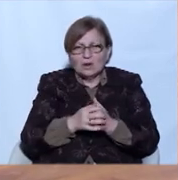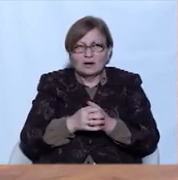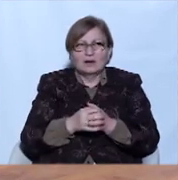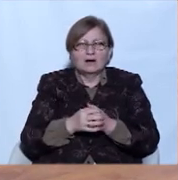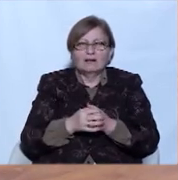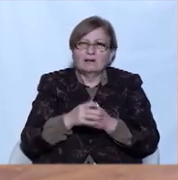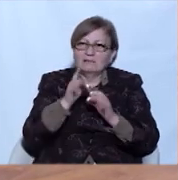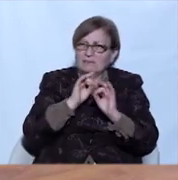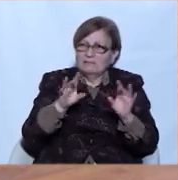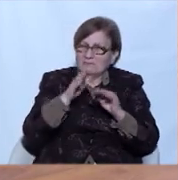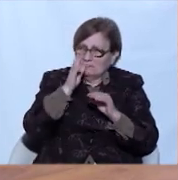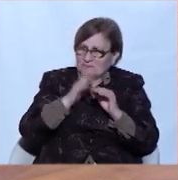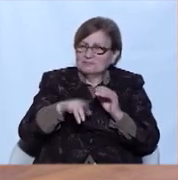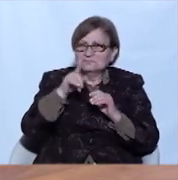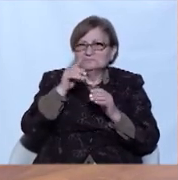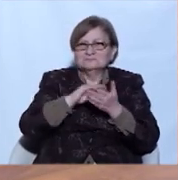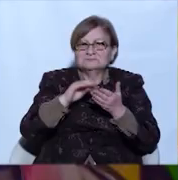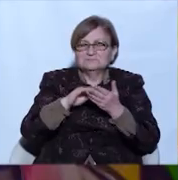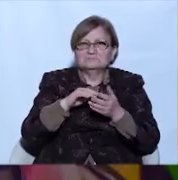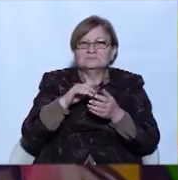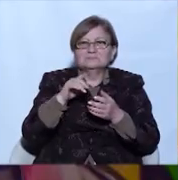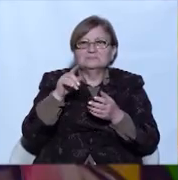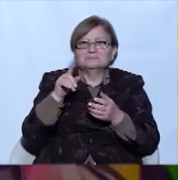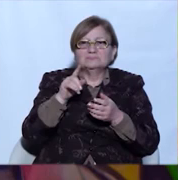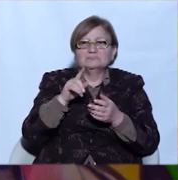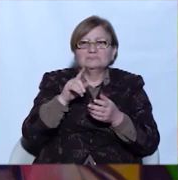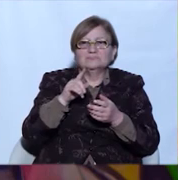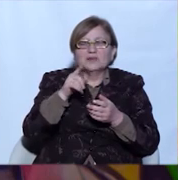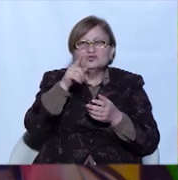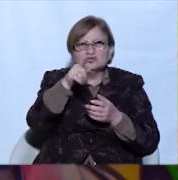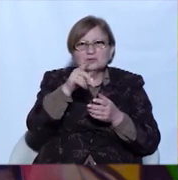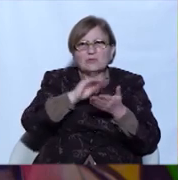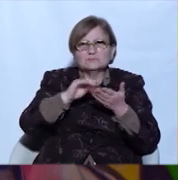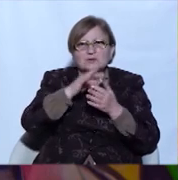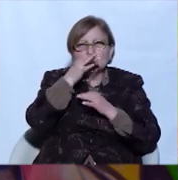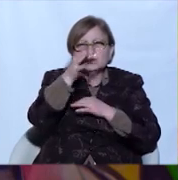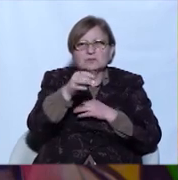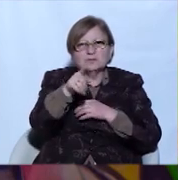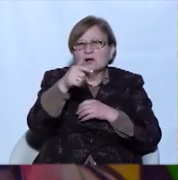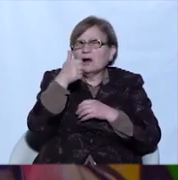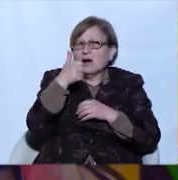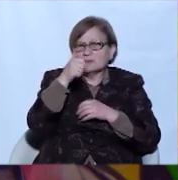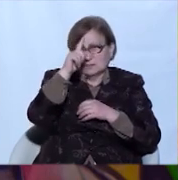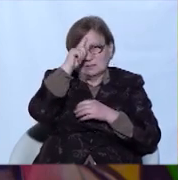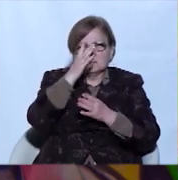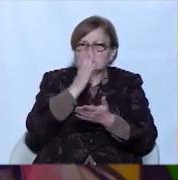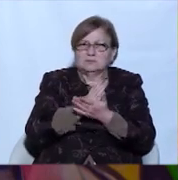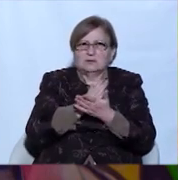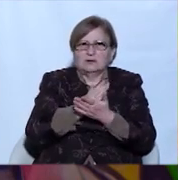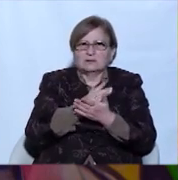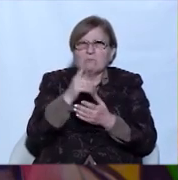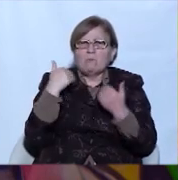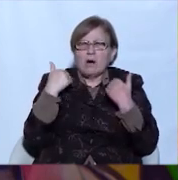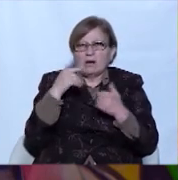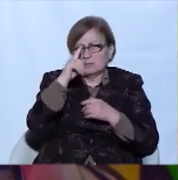როდესაც ამ ამბის თხრობა დაასრულა ოგი ეუბნება რომ რა მაგარი კაცი ხარ შენ ოგი რა მაგარი საქმე ჩაგიდენიო რა